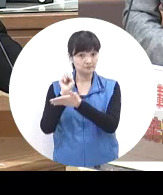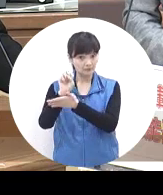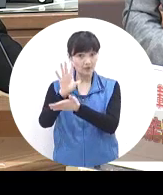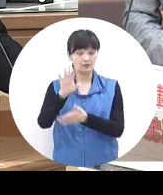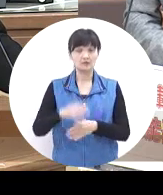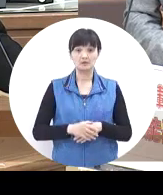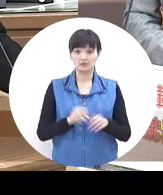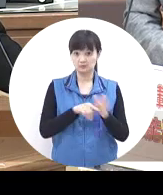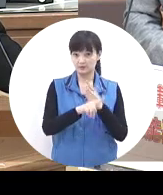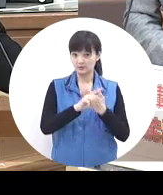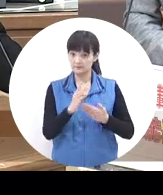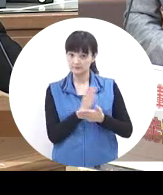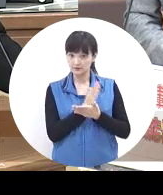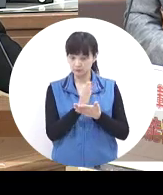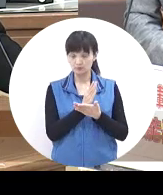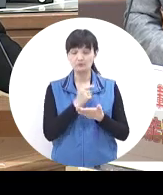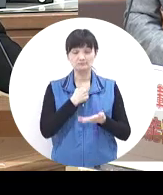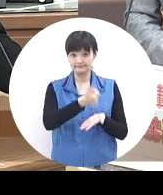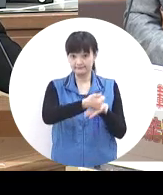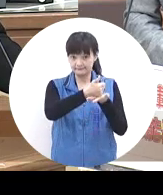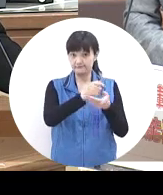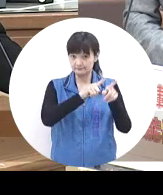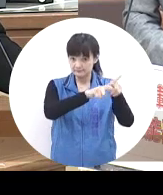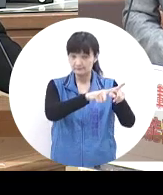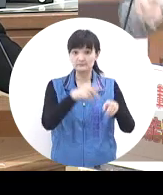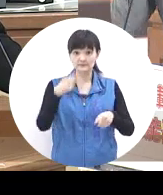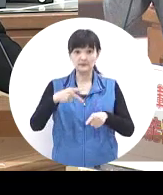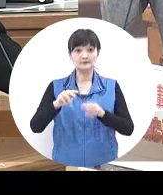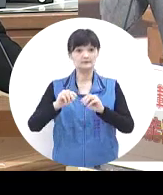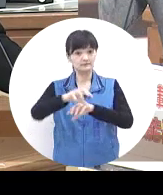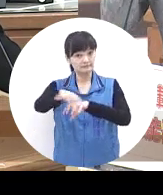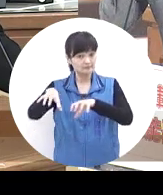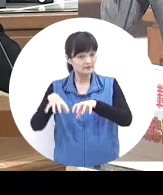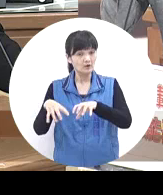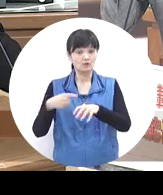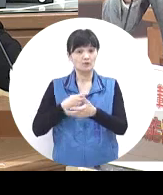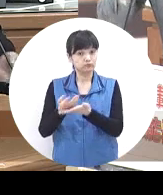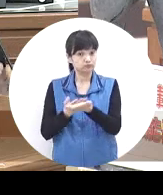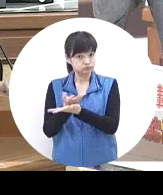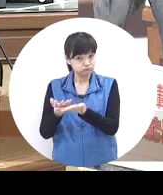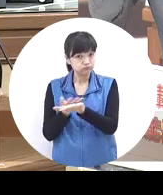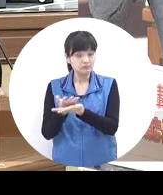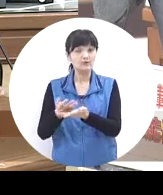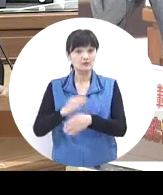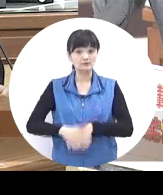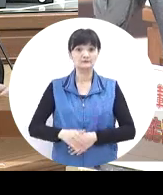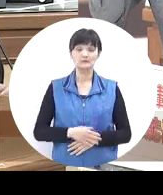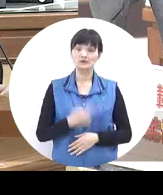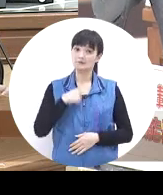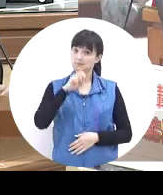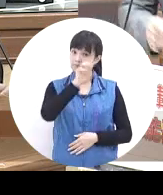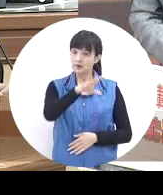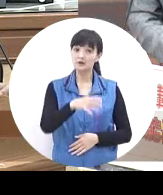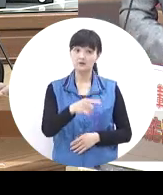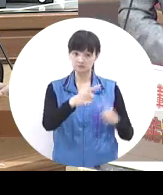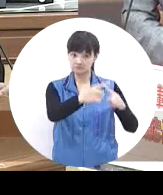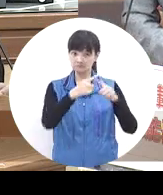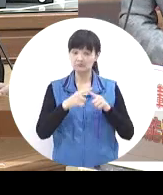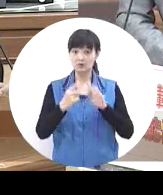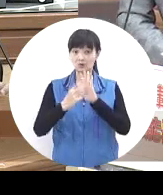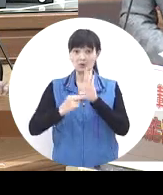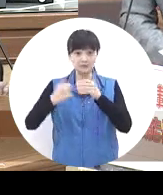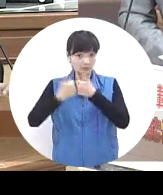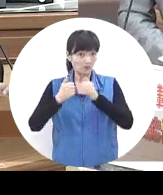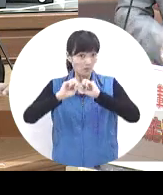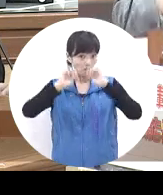了。然后我们会跟地方不断的沟通跟协调。 好，你说沟通跟协调，完全没有到地方来开说明会，市长